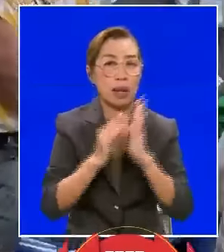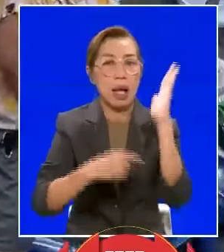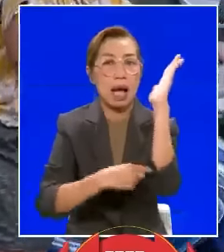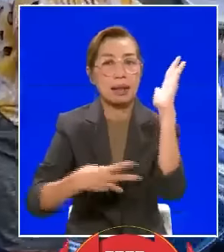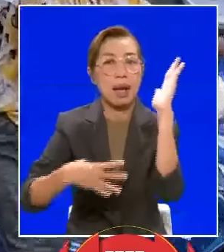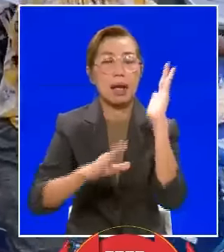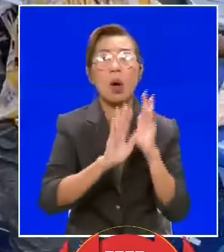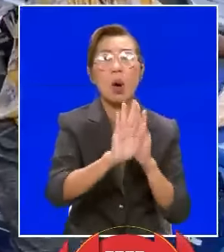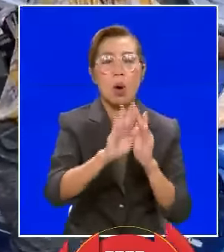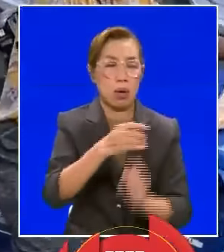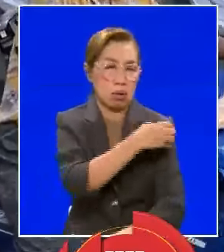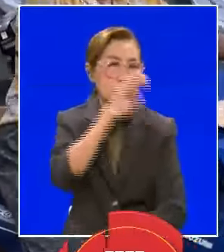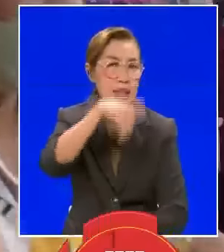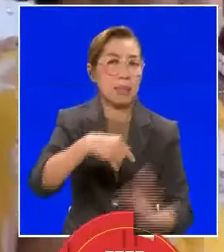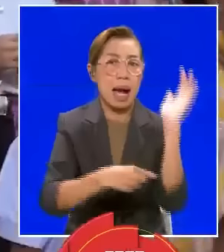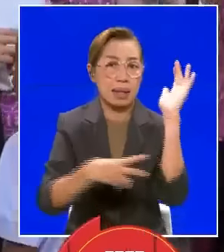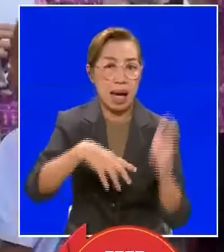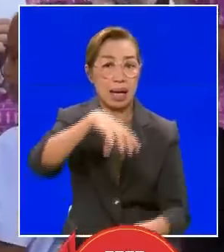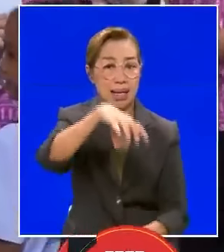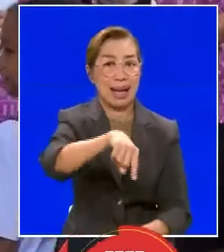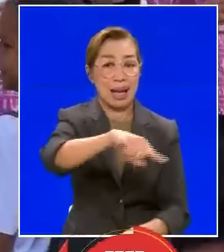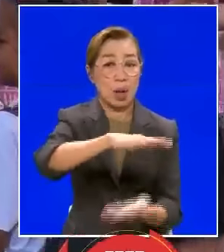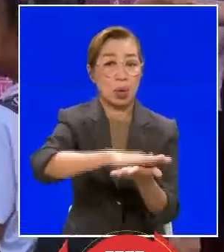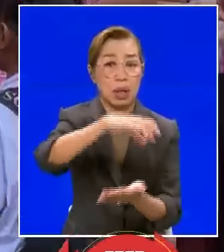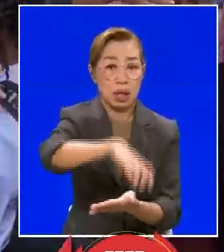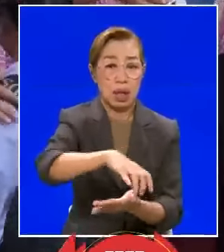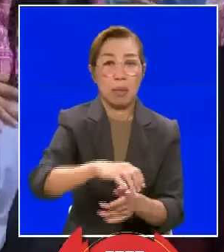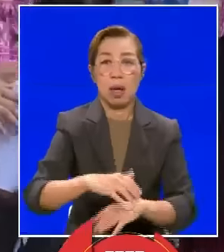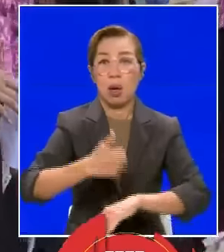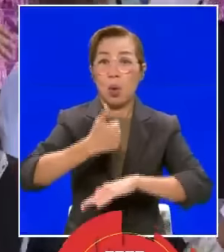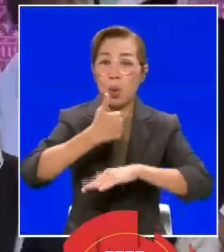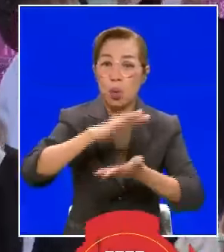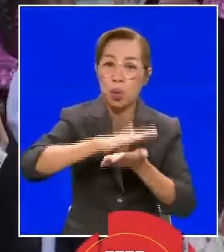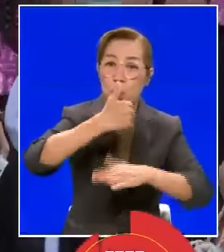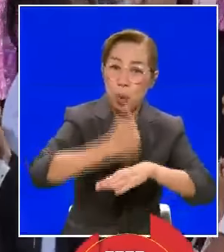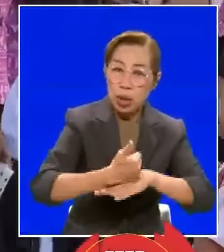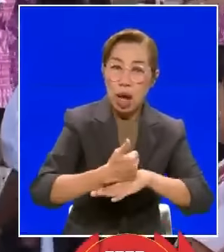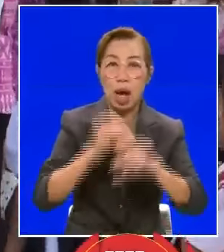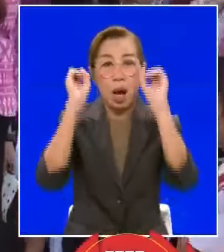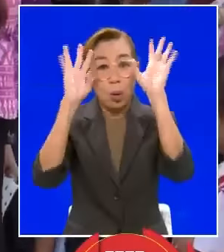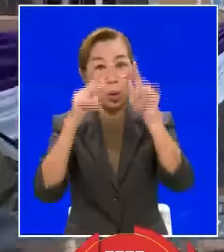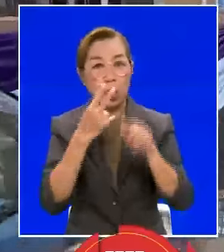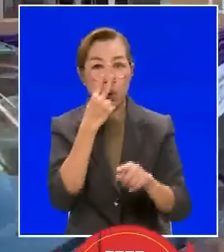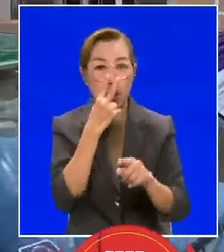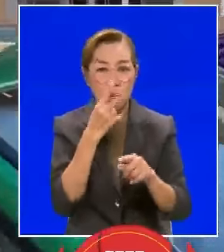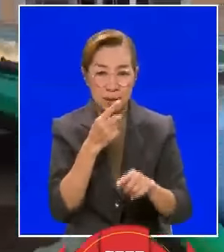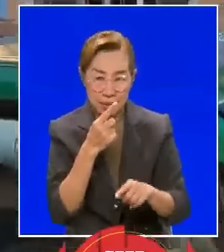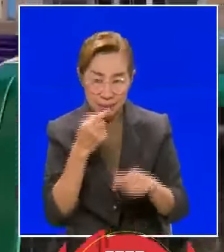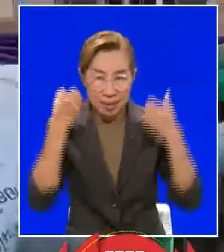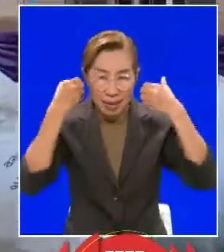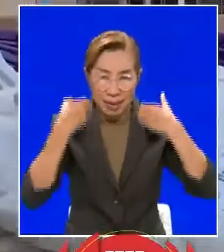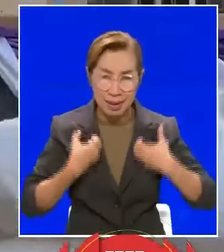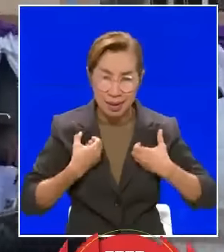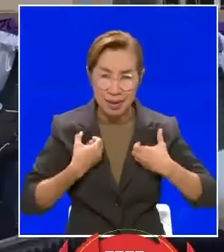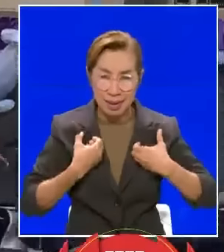สังกัดเทศบาลนครหาดใหญ่ทั้งผอ.ทั้งครูมากันหมดอ่ะเจ้าชายมีอันนี้พัดถังซอมจั๋งบ